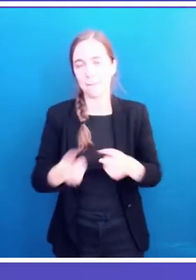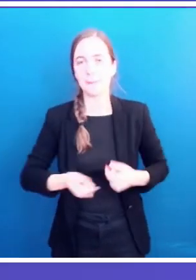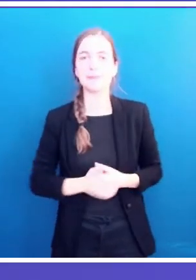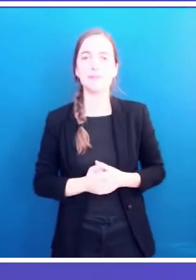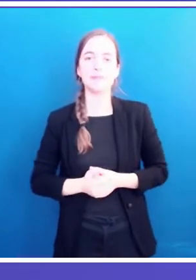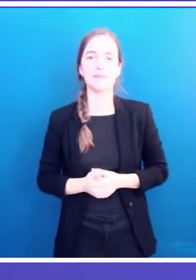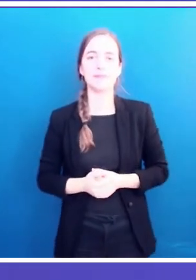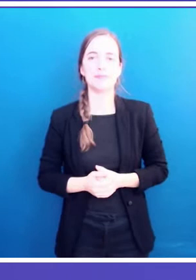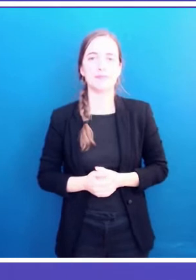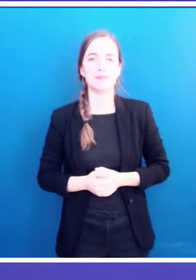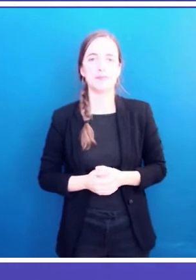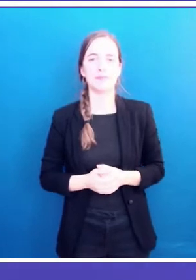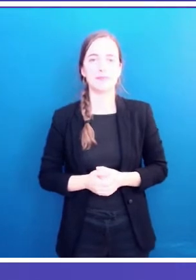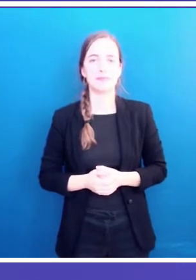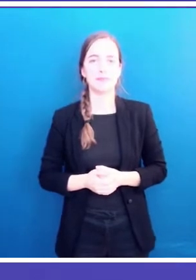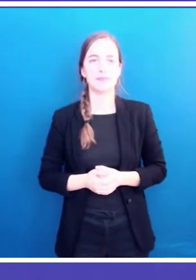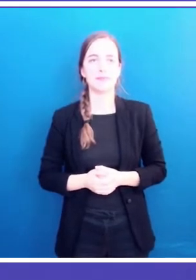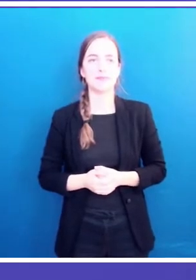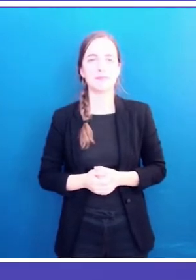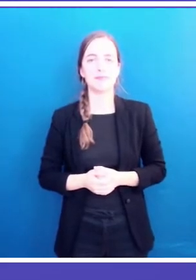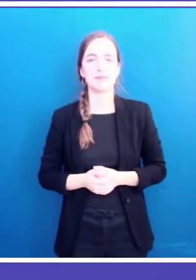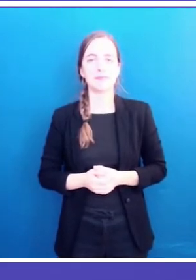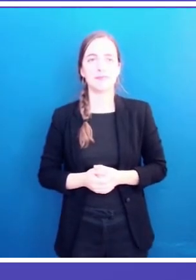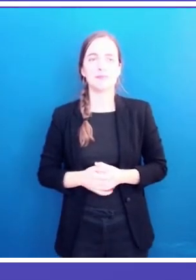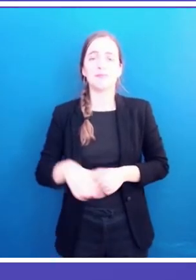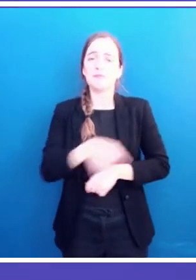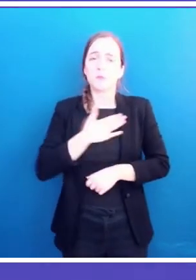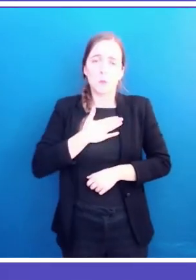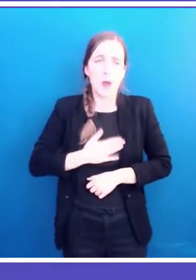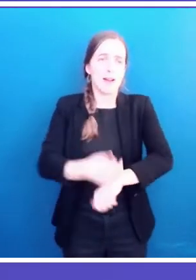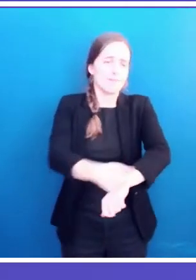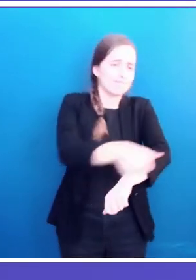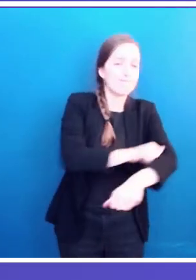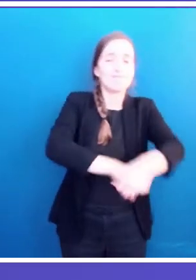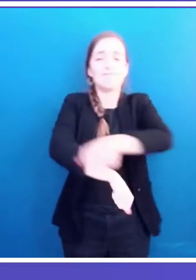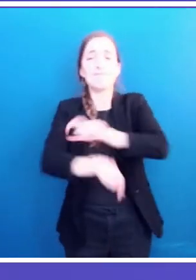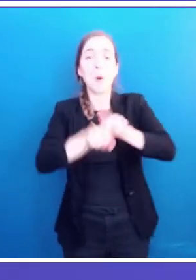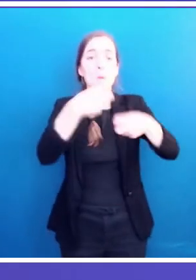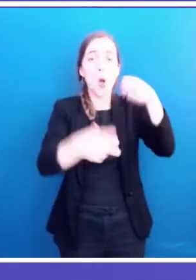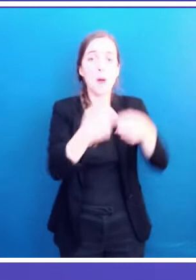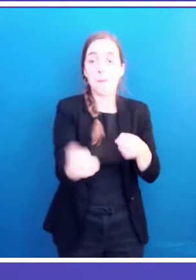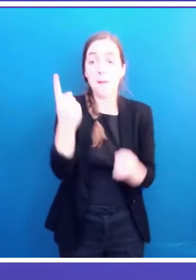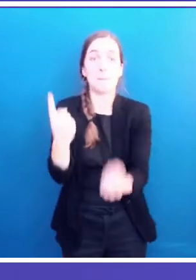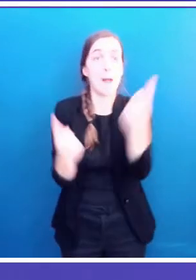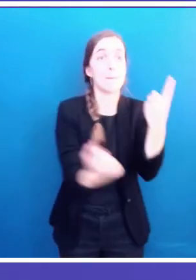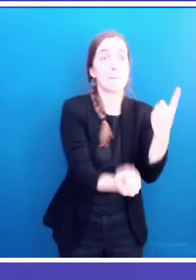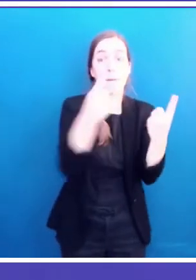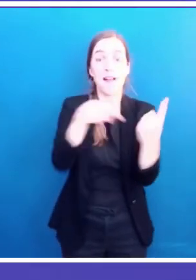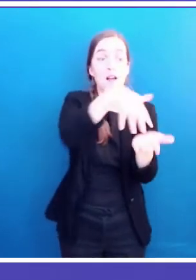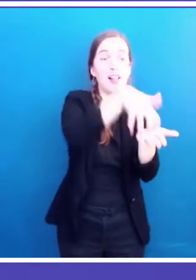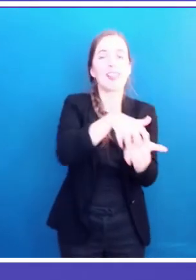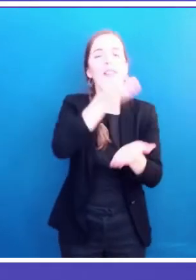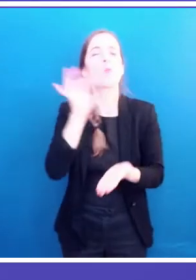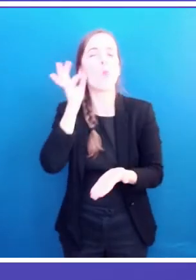الموارد المحدودة والقدرات المحدودة لصلاحياتنا، نحن نبذل قصارى جهدنا لمعالجة وتلبية الاحتياجات